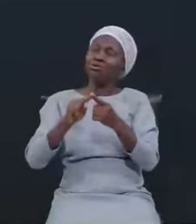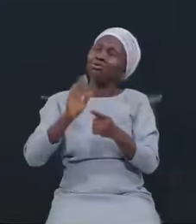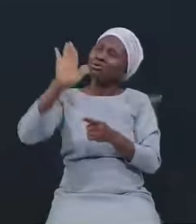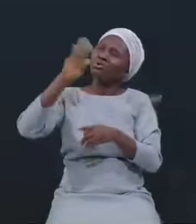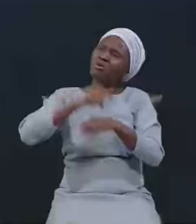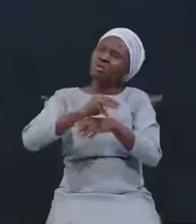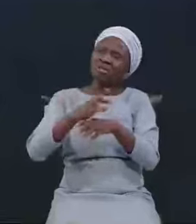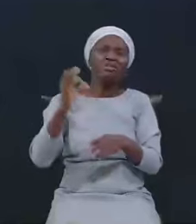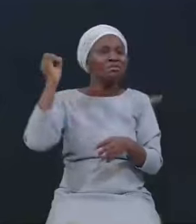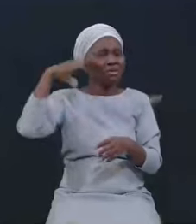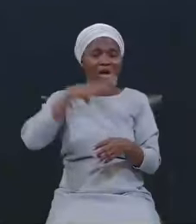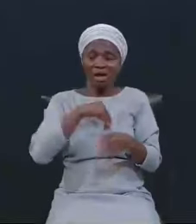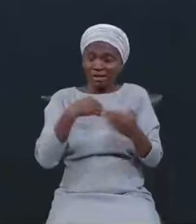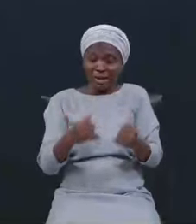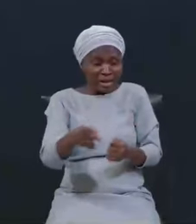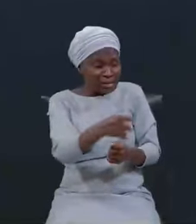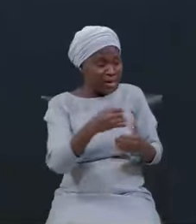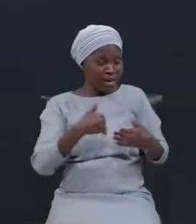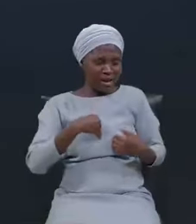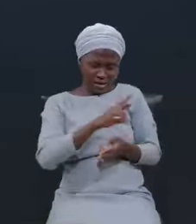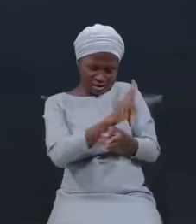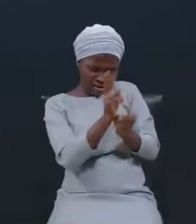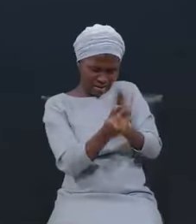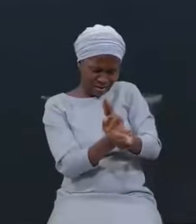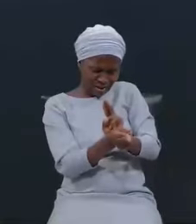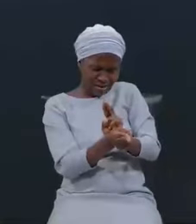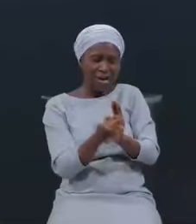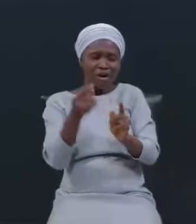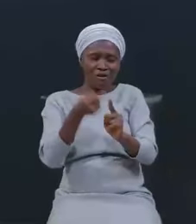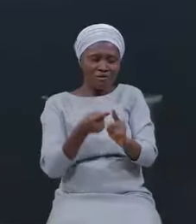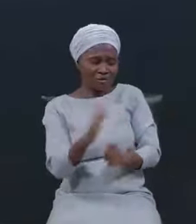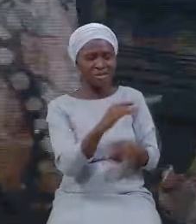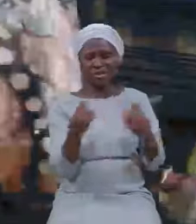tournent à Jésus-Christ le Sauveur. Sauve-les maintenant.